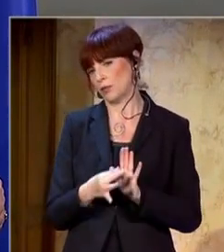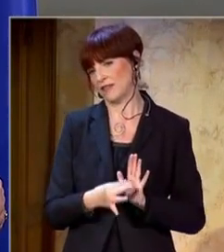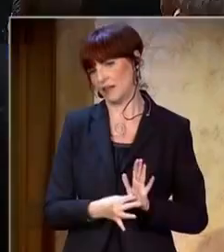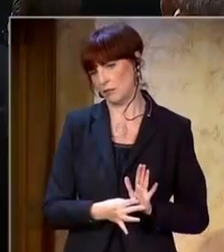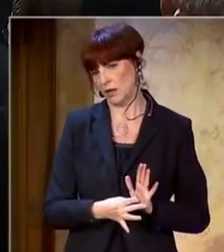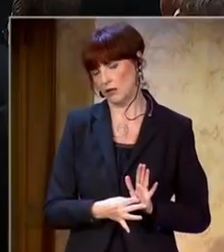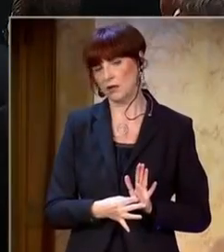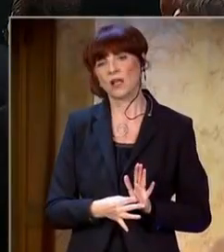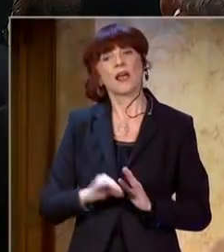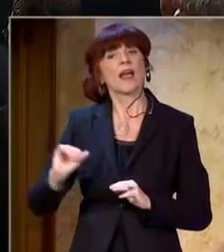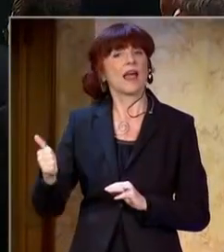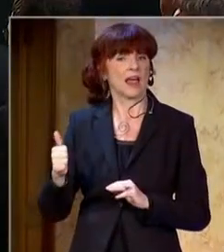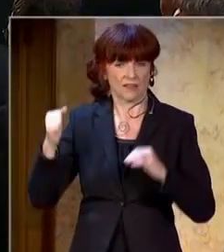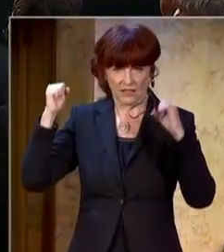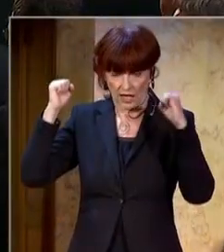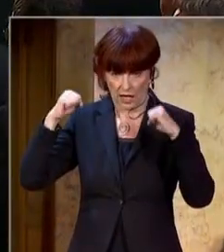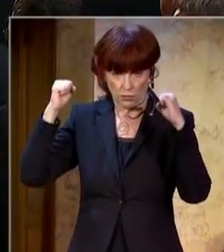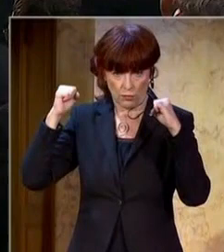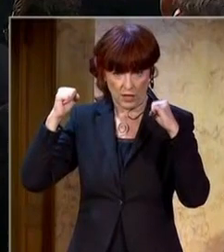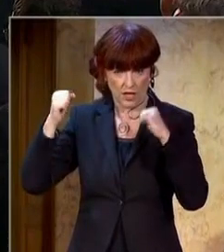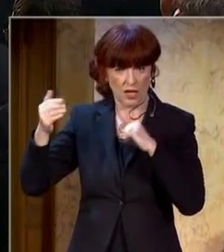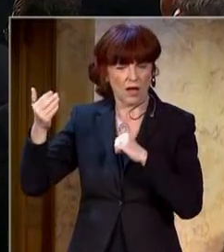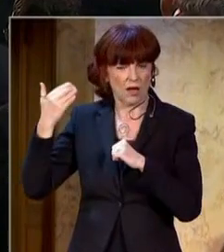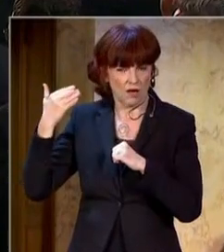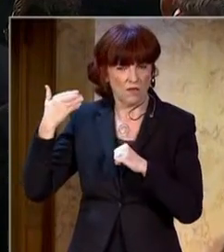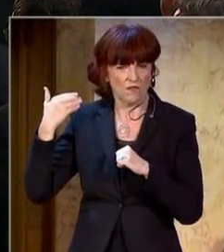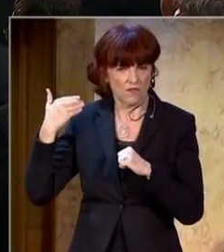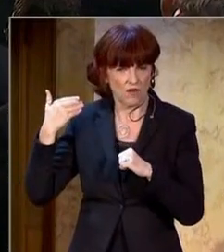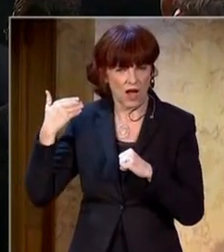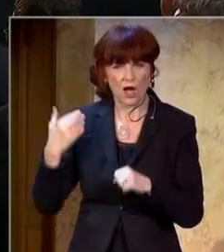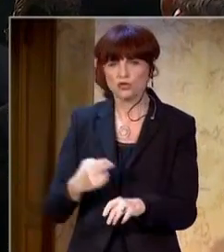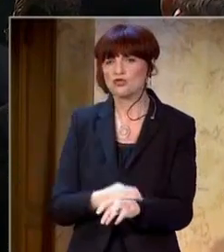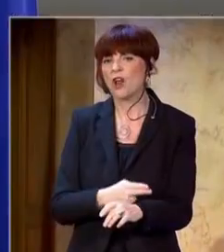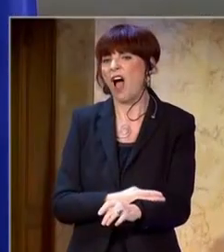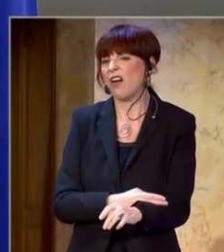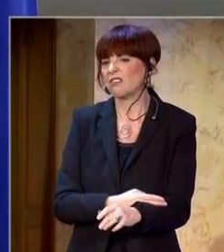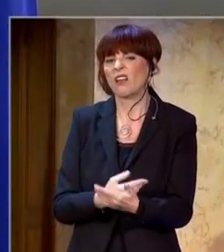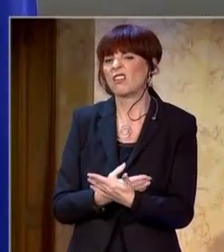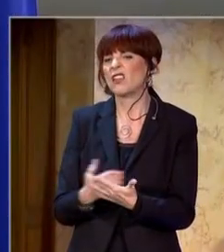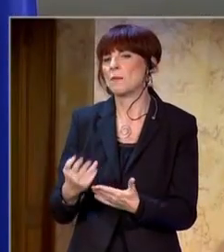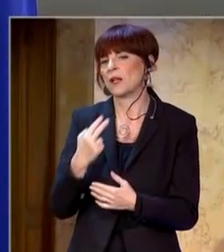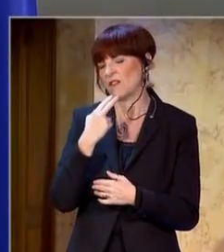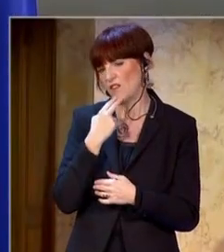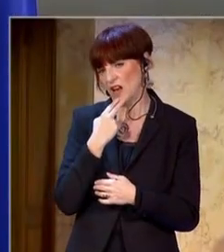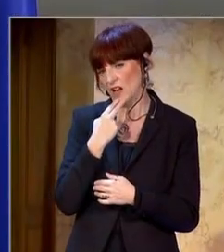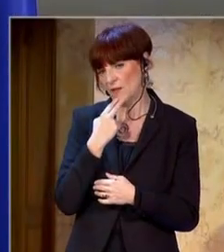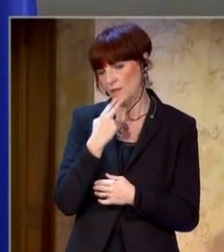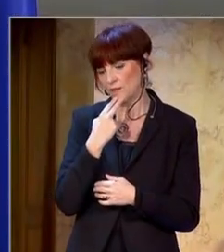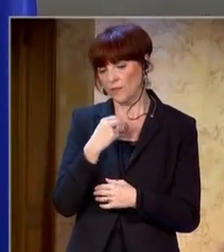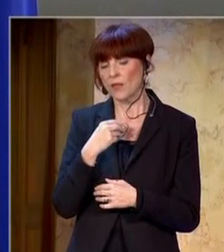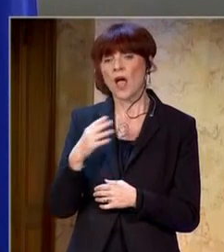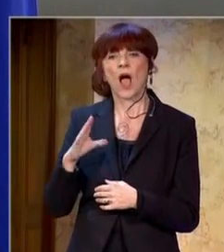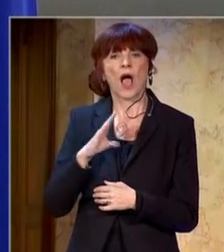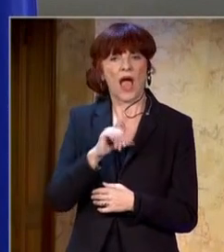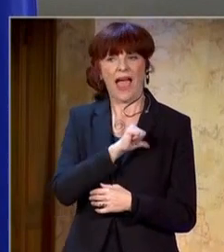die Republik, die erste Republik ist ein Staat, so wurde es dann beschrieben, den keiner wollte. Die Eigenstaatlichkeit war